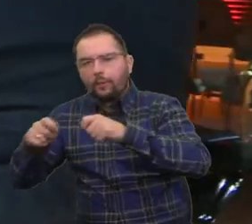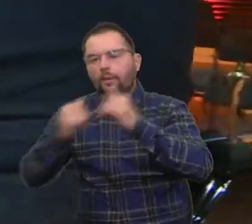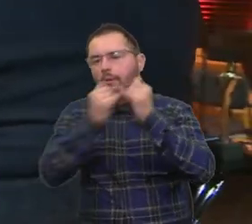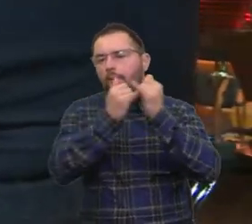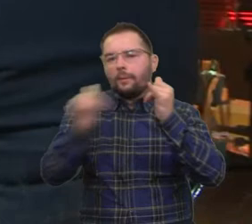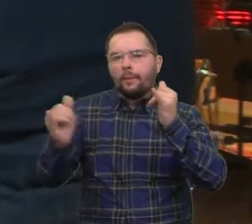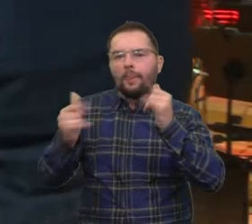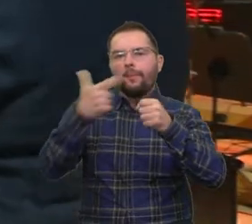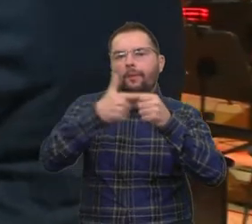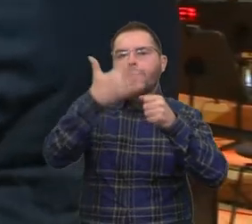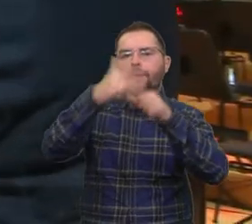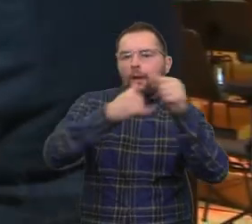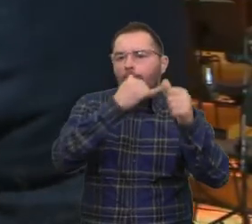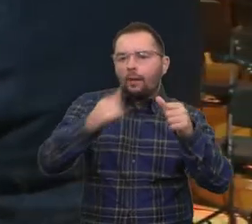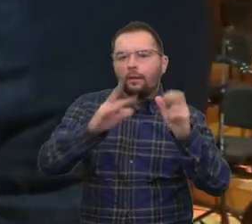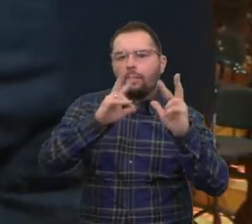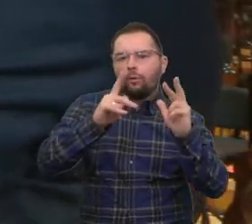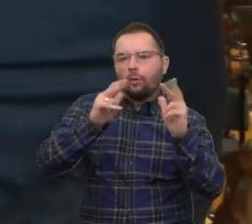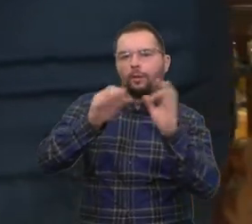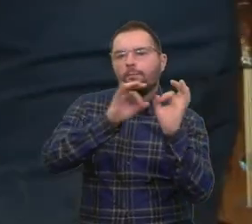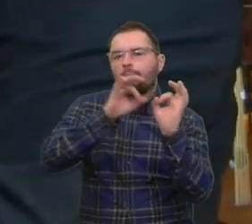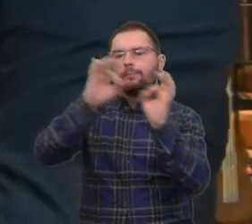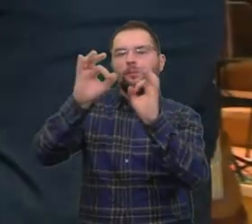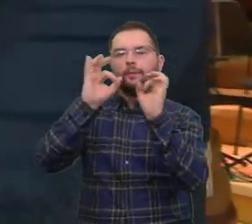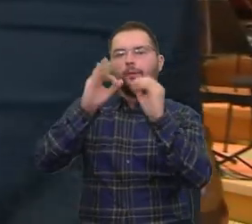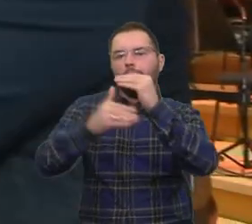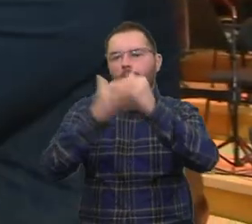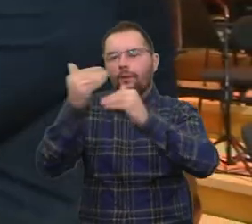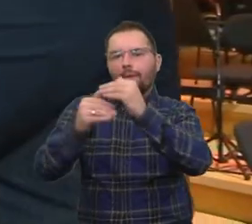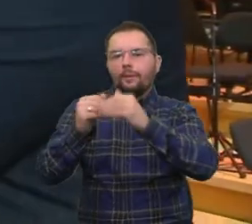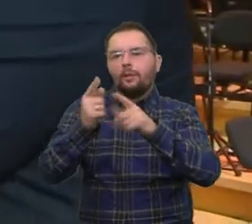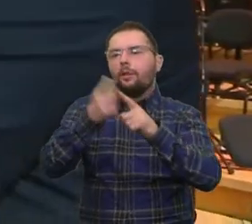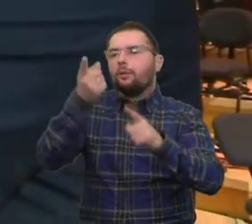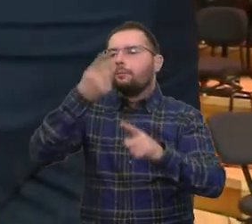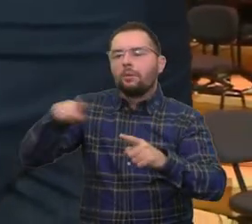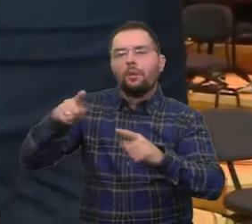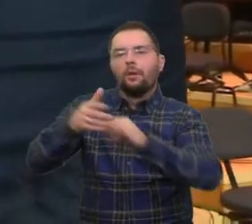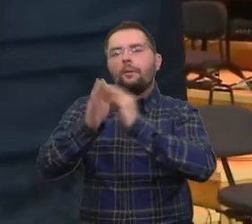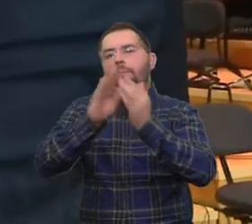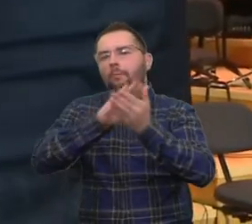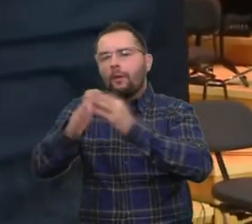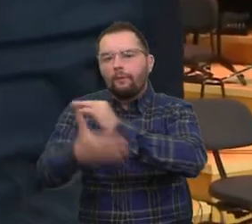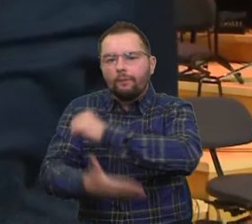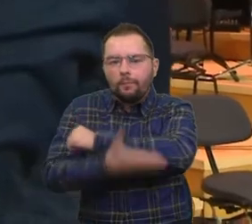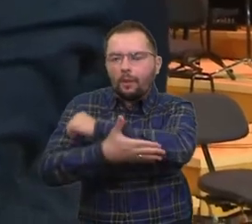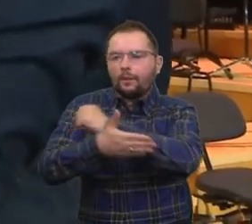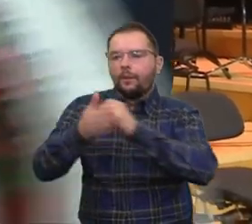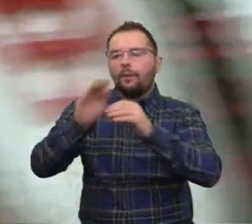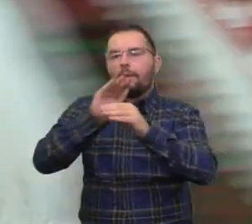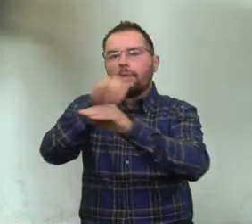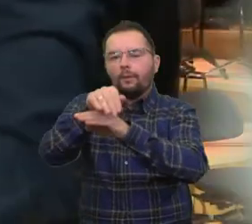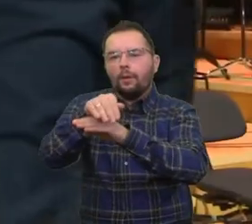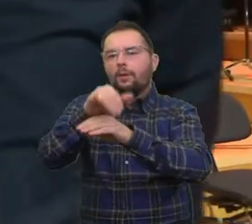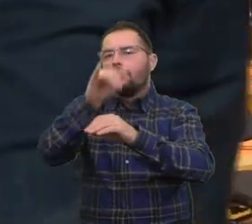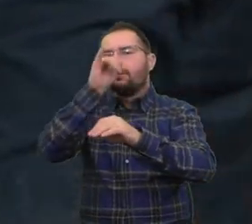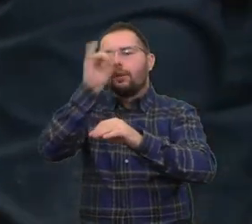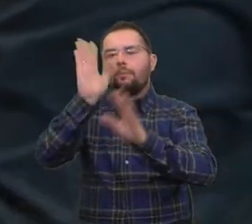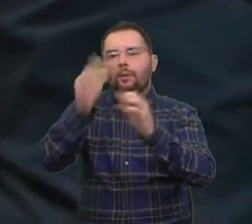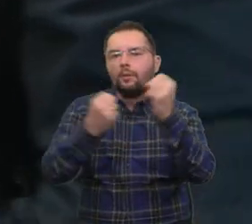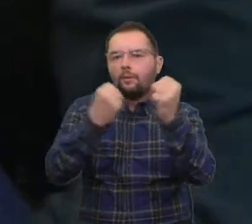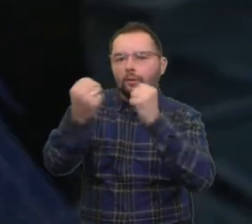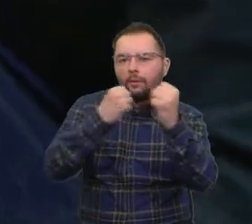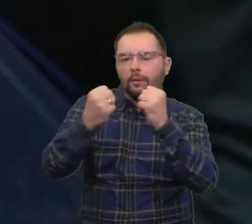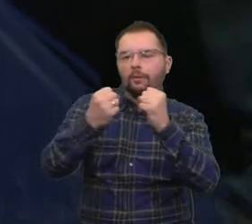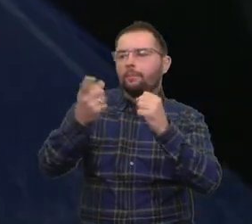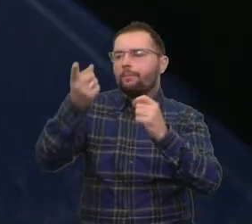tym 25-leciu doskonale, to wiecie. Bez tego wsparcia merytorycznego byłoby znacznie trudniej. Sam